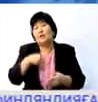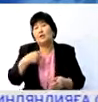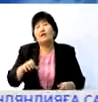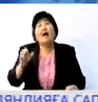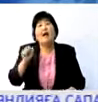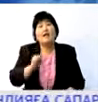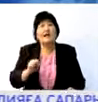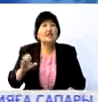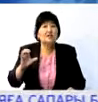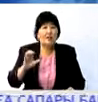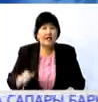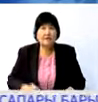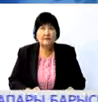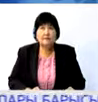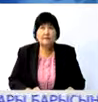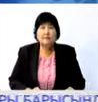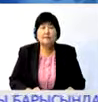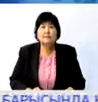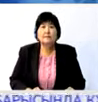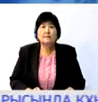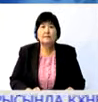Смайылов.